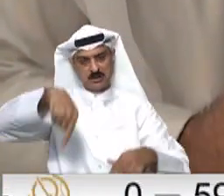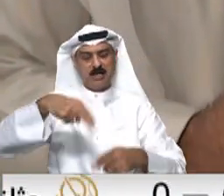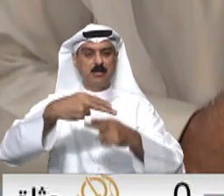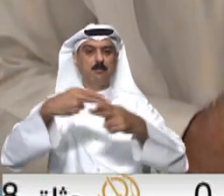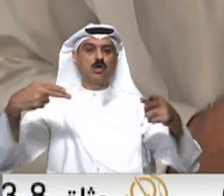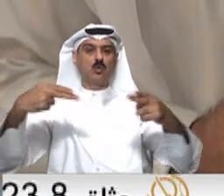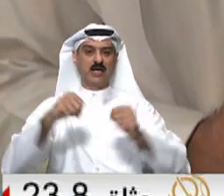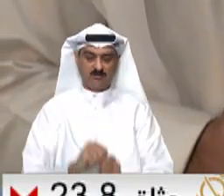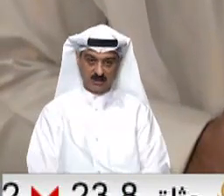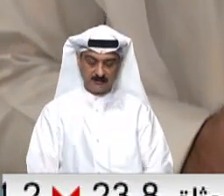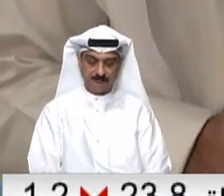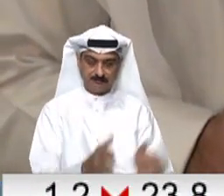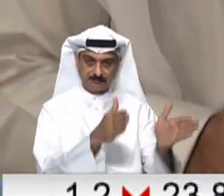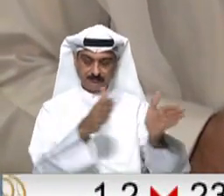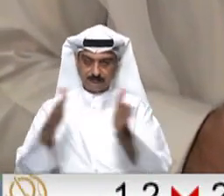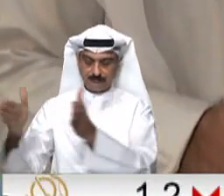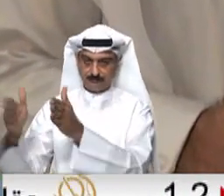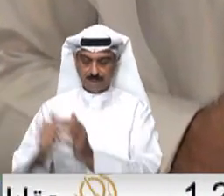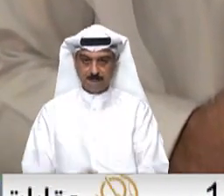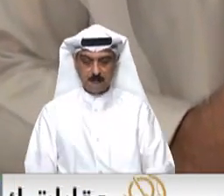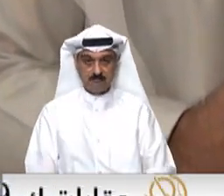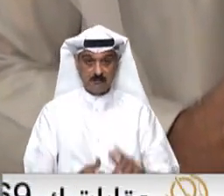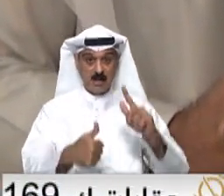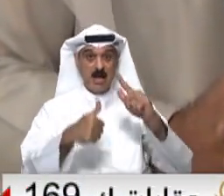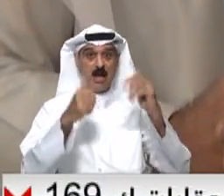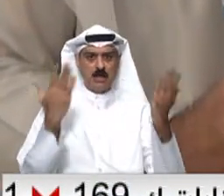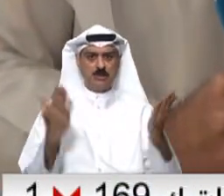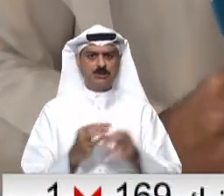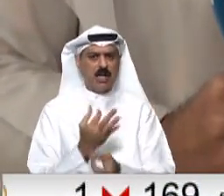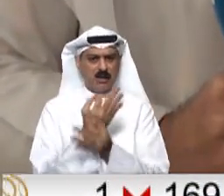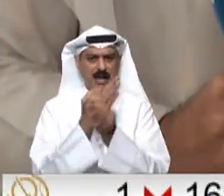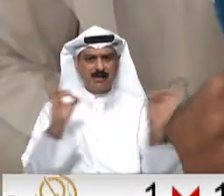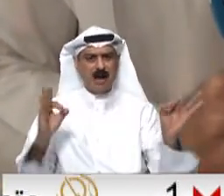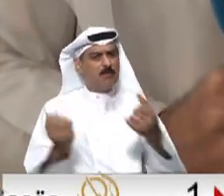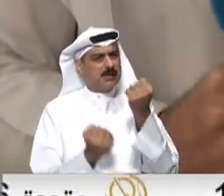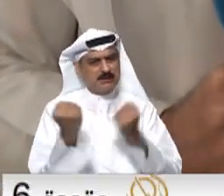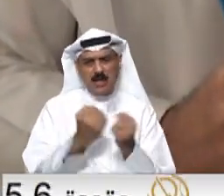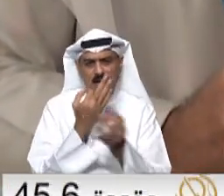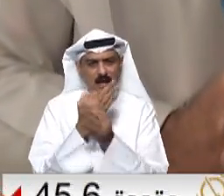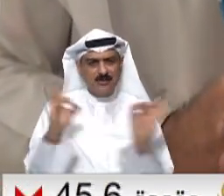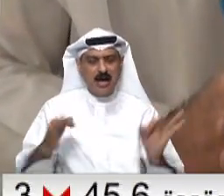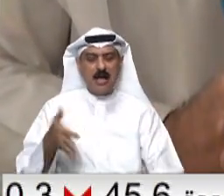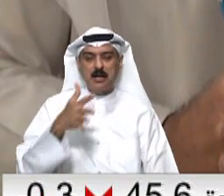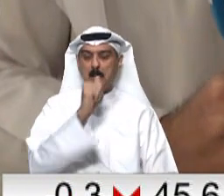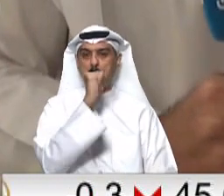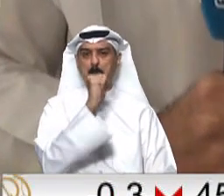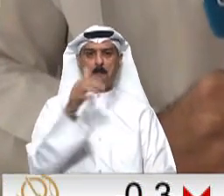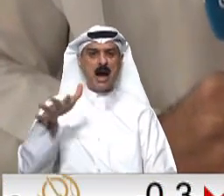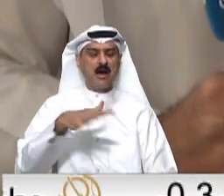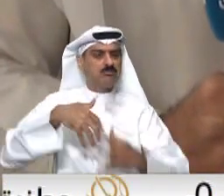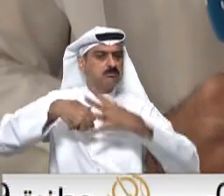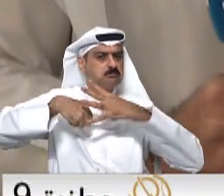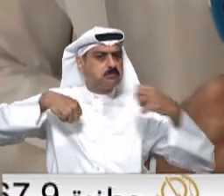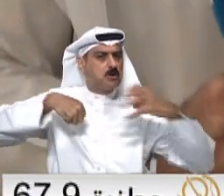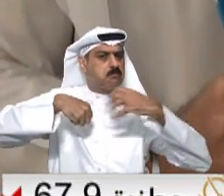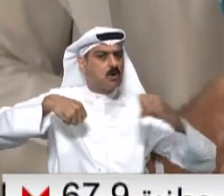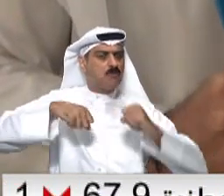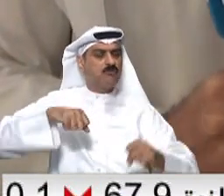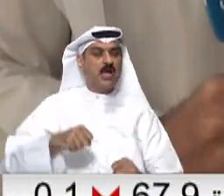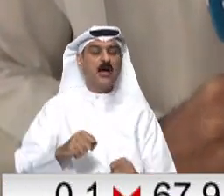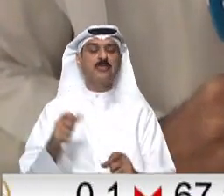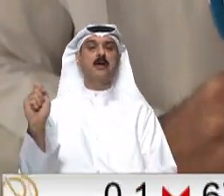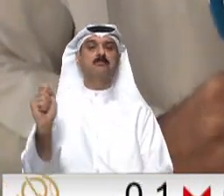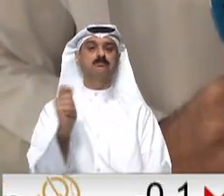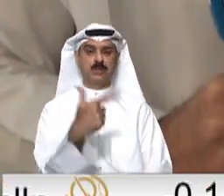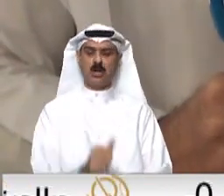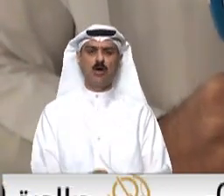في جانب، وتأمين كافة الممتلكات. كيف كان يعني الوضع منذ ليلة أمس